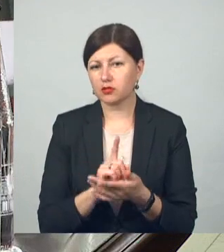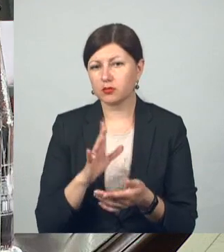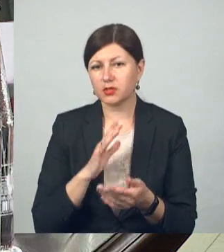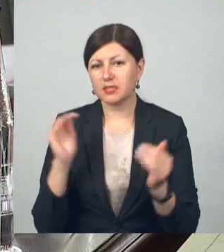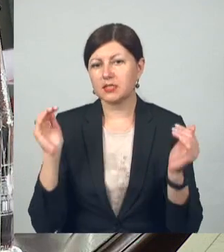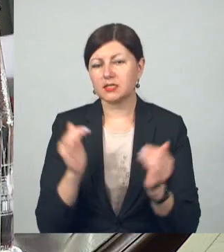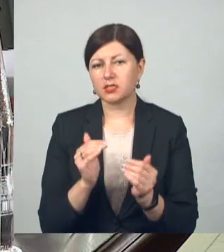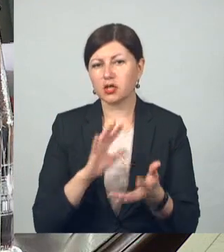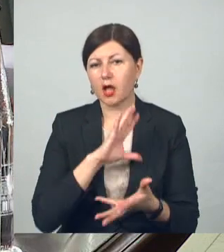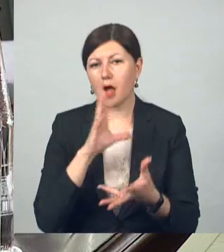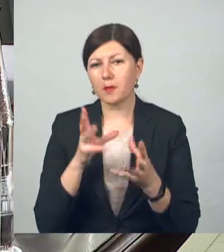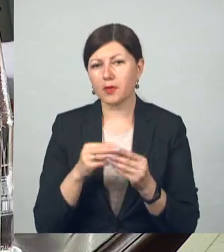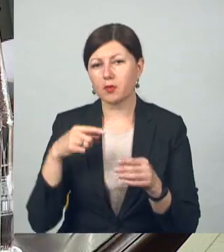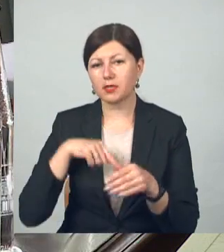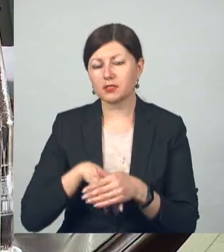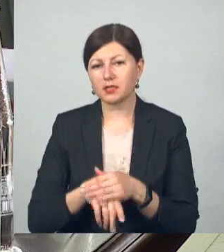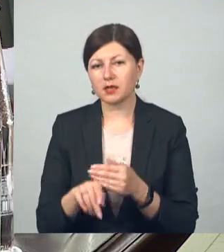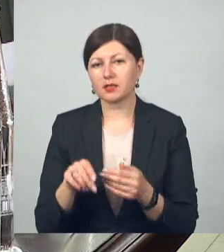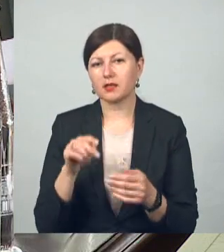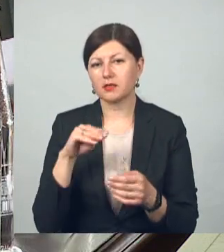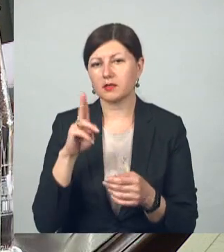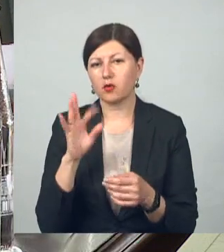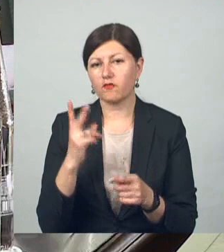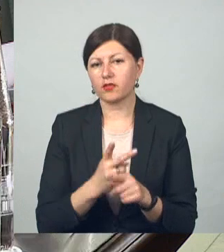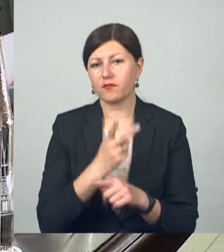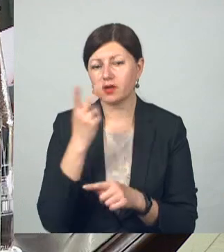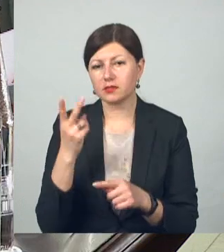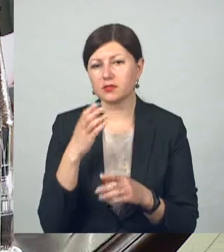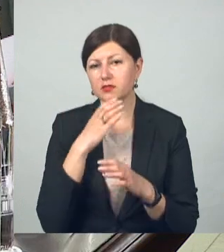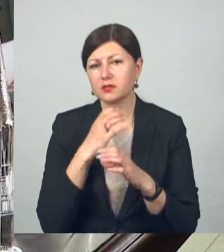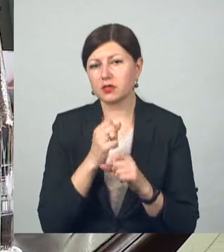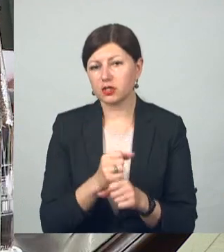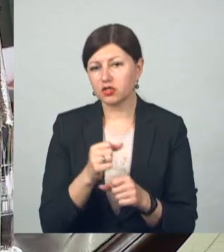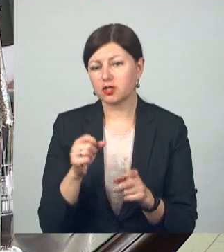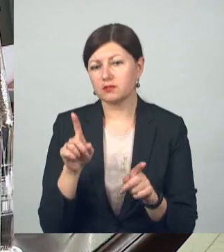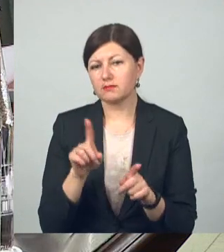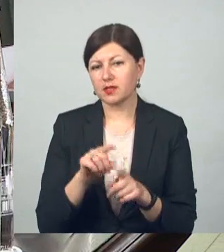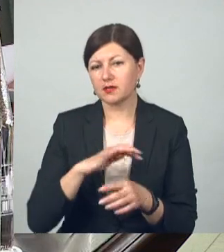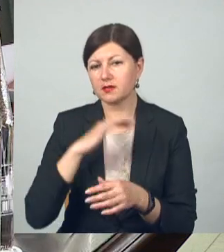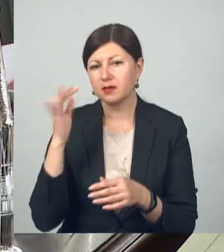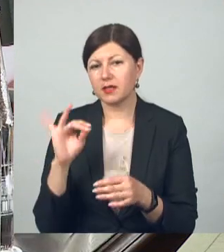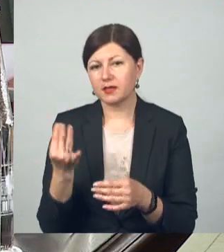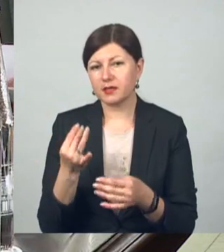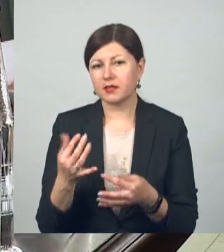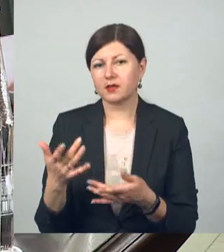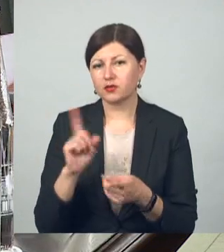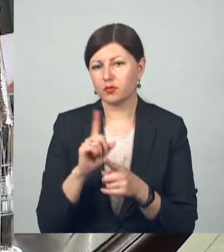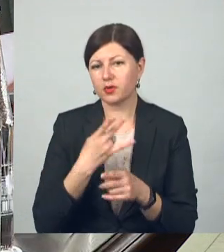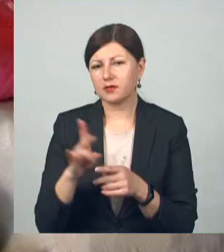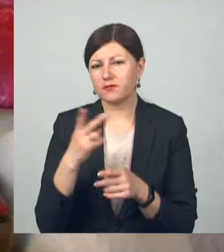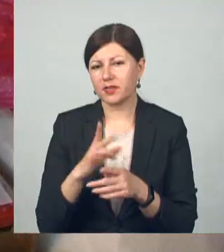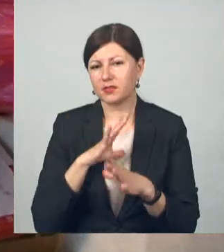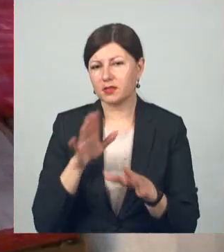снижение объема захоронения ТКО в два раза, сокращение количества полигонов и ликвидация объектов накопленного вреда окружающей среды.